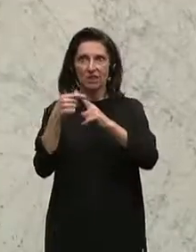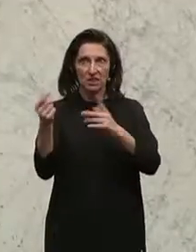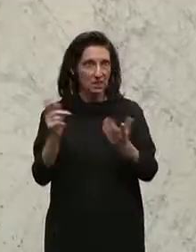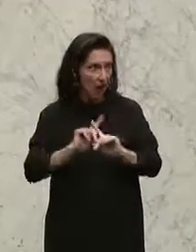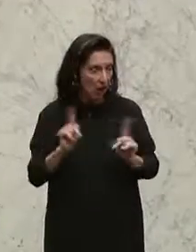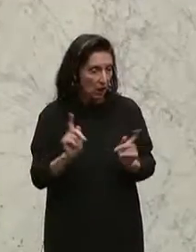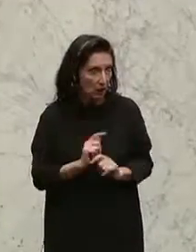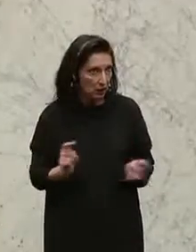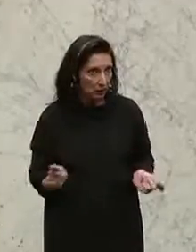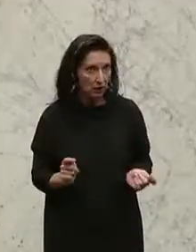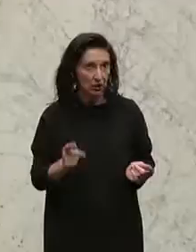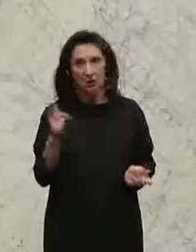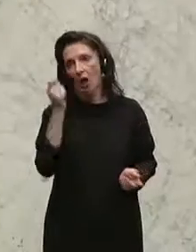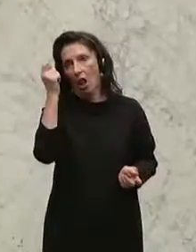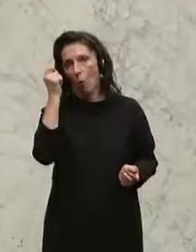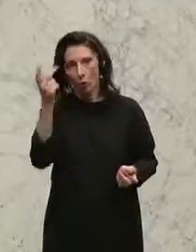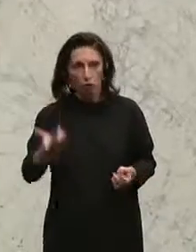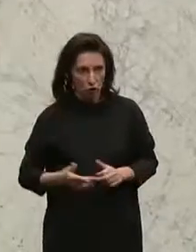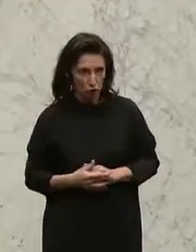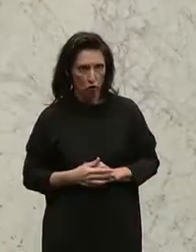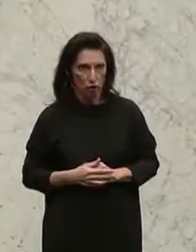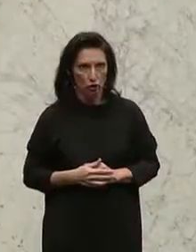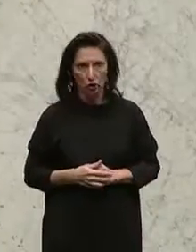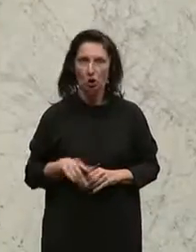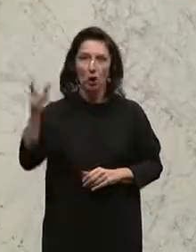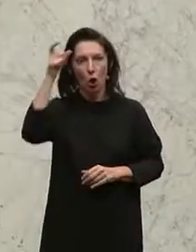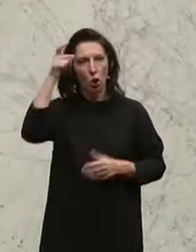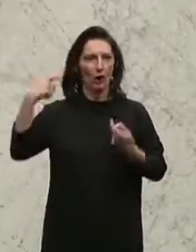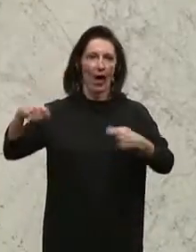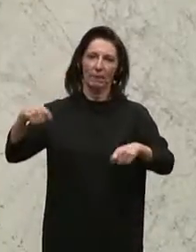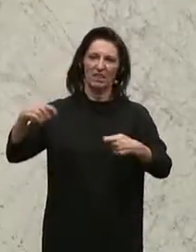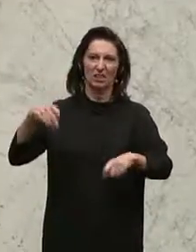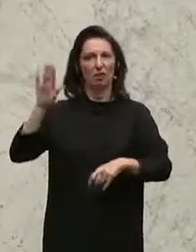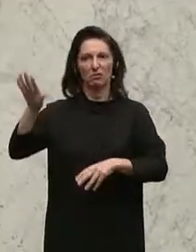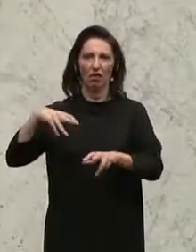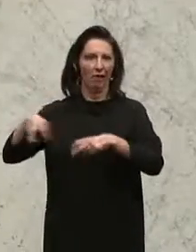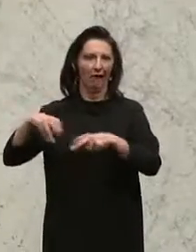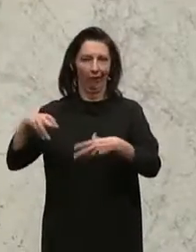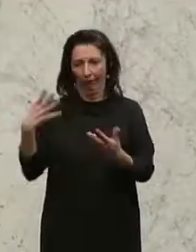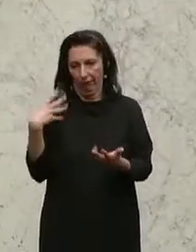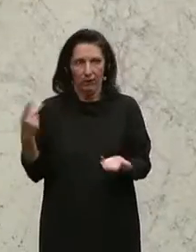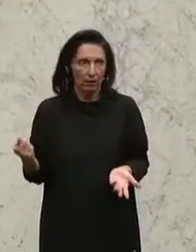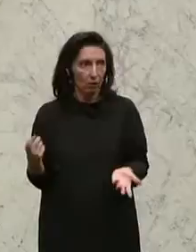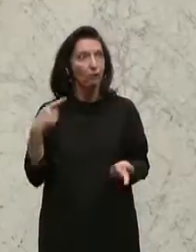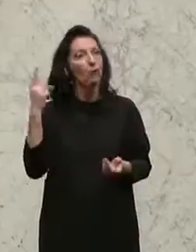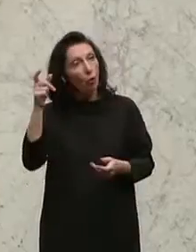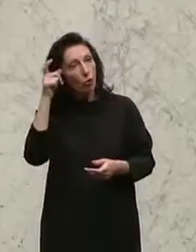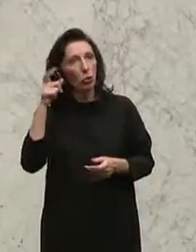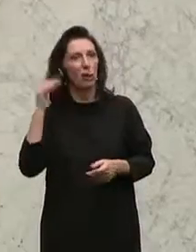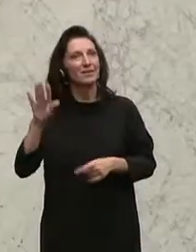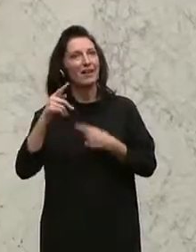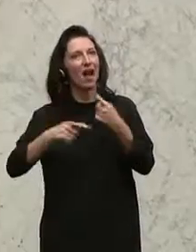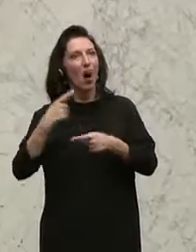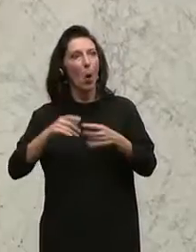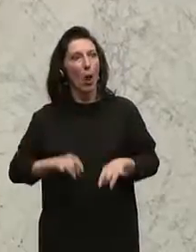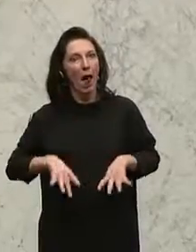anderen. Es ist ja nur logisch, dass das Erdogan-Regime in diese Rolle wieder hineinschlüpft. Und aus dieser Rolle wird die Türkei freiwillig nicht rausgehen, weil es